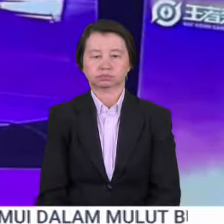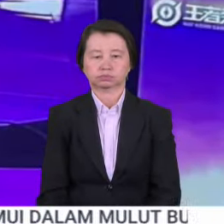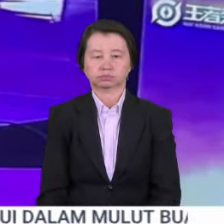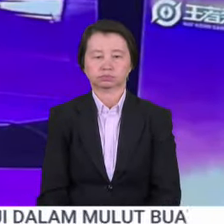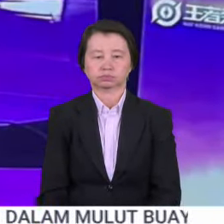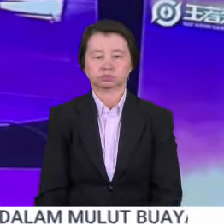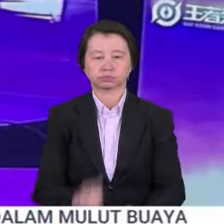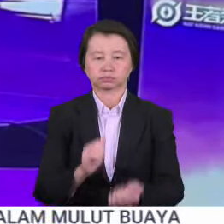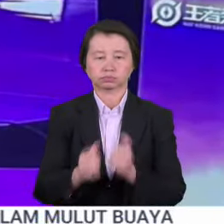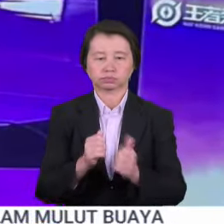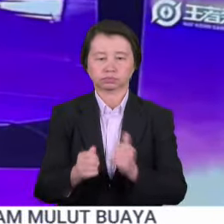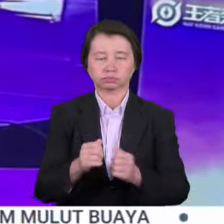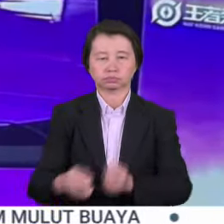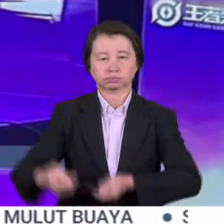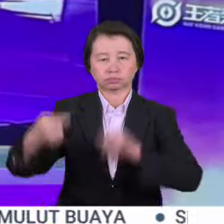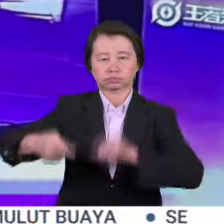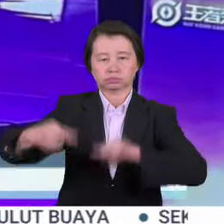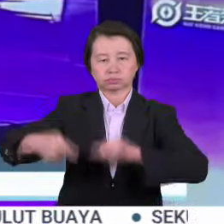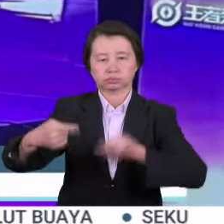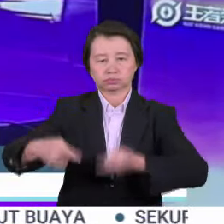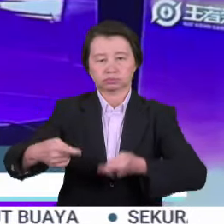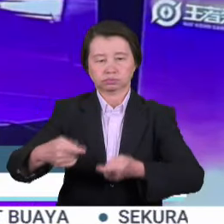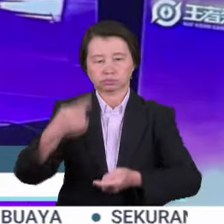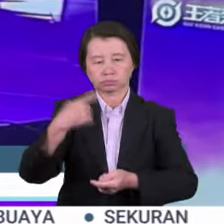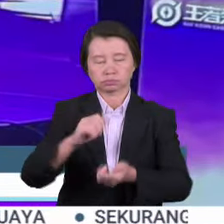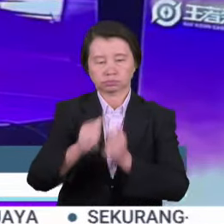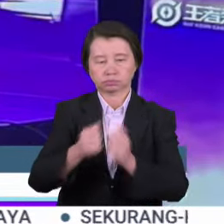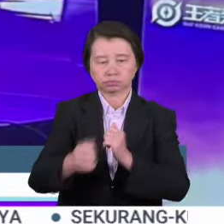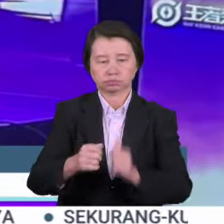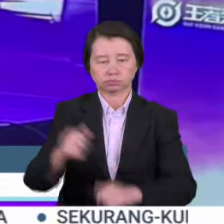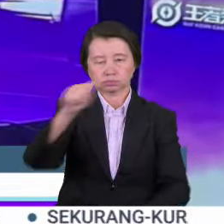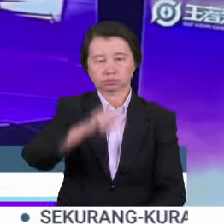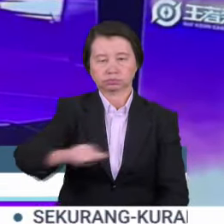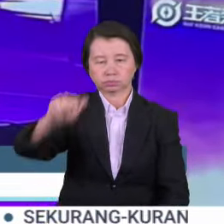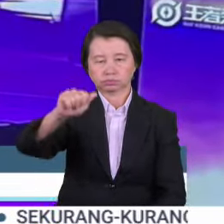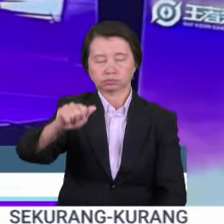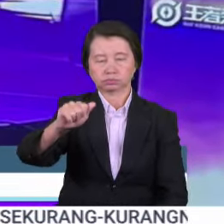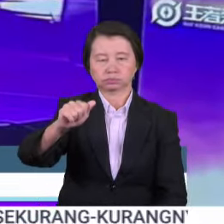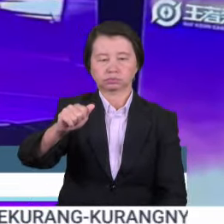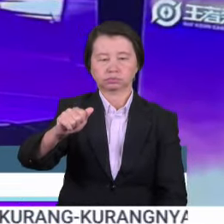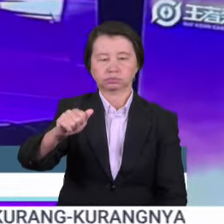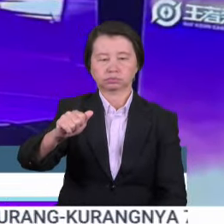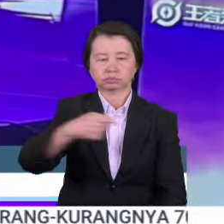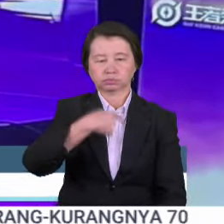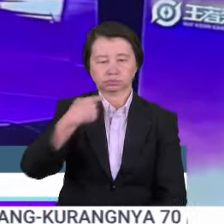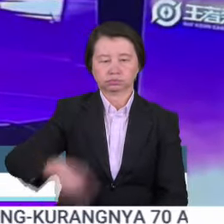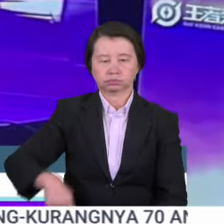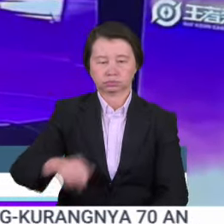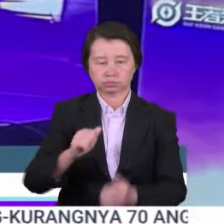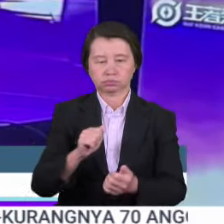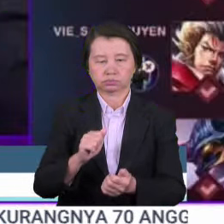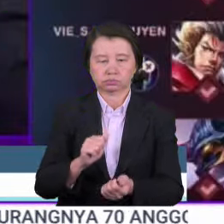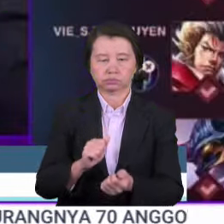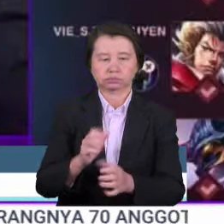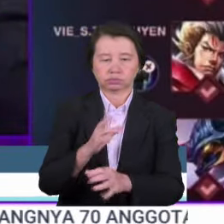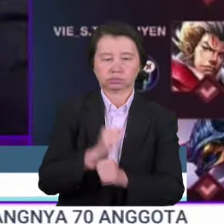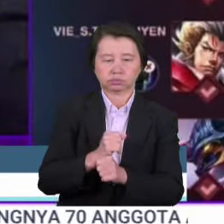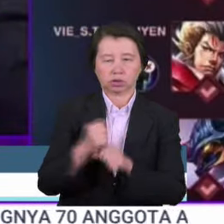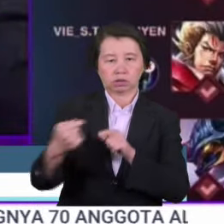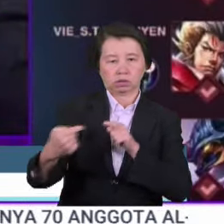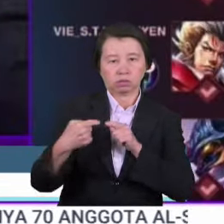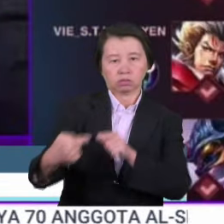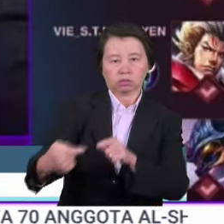Acara isukan secara rasmi dipertandingkan buat pertama kali di Sukan Asia Hangzhou 2022 dengan 7 emas menjadi